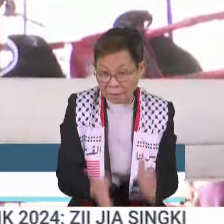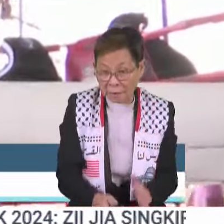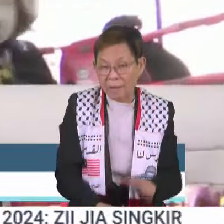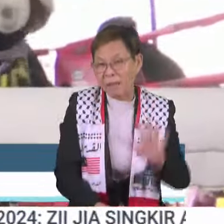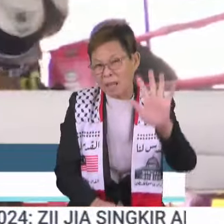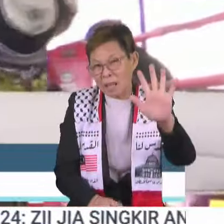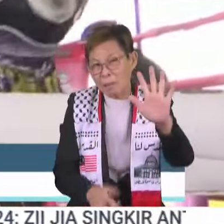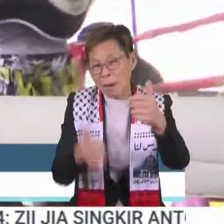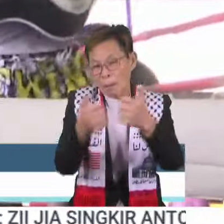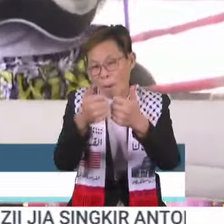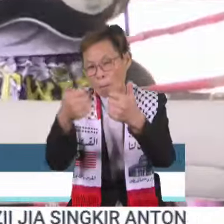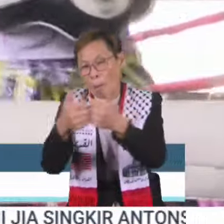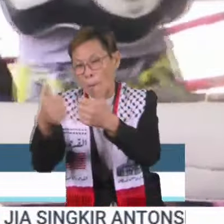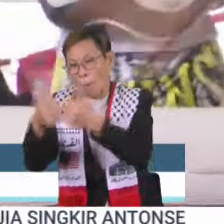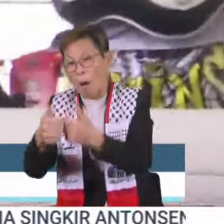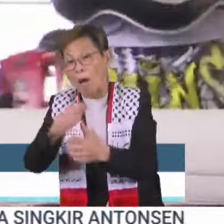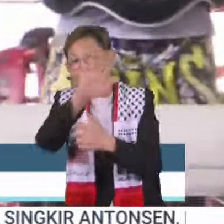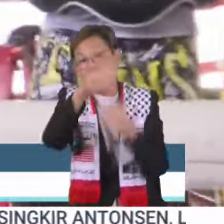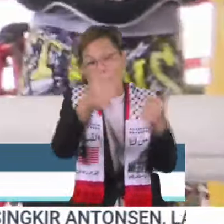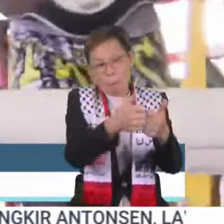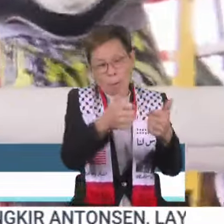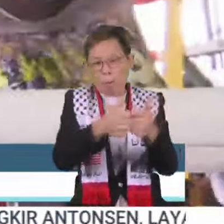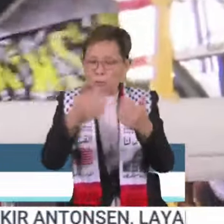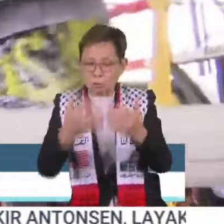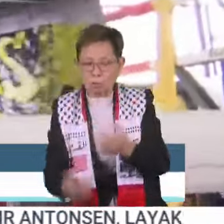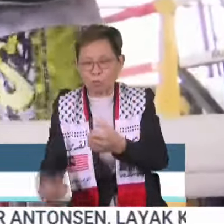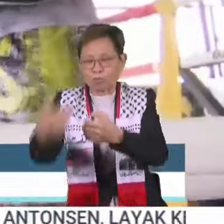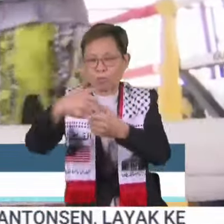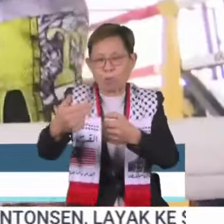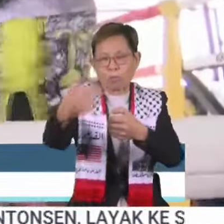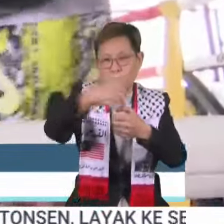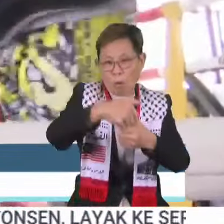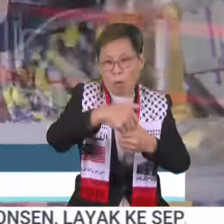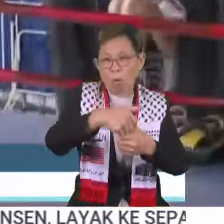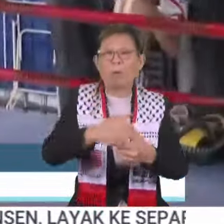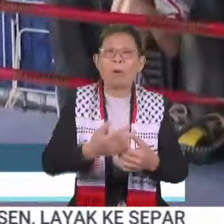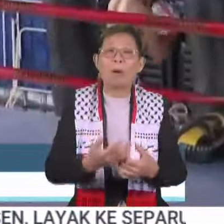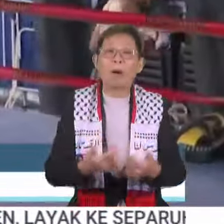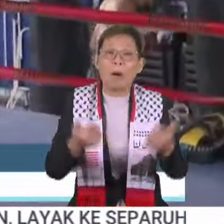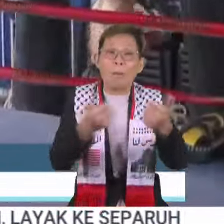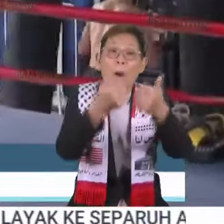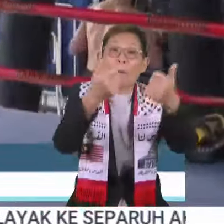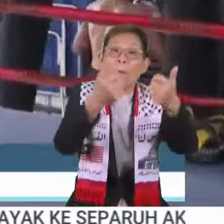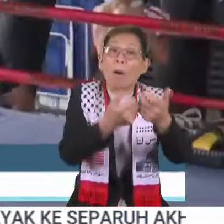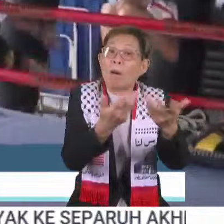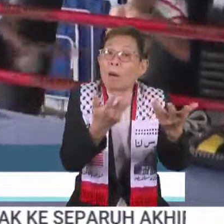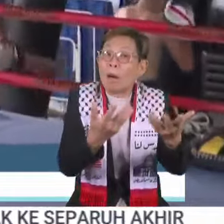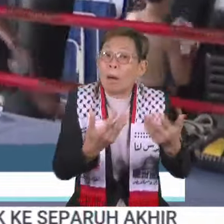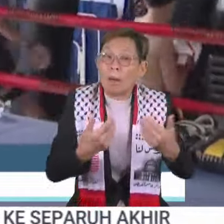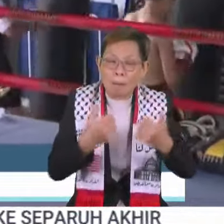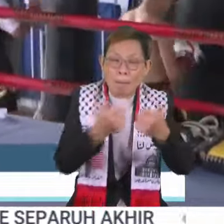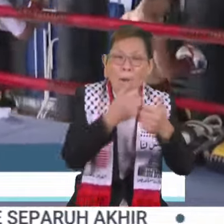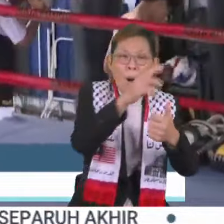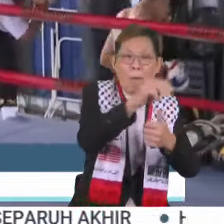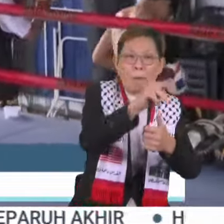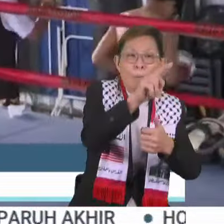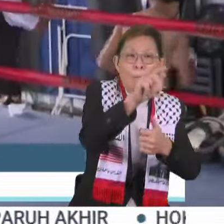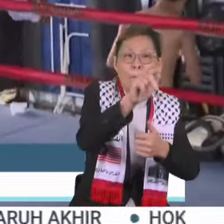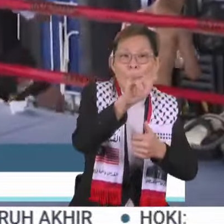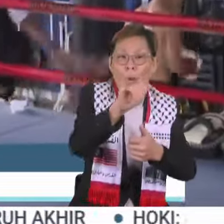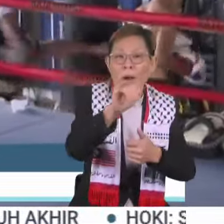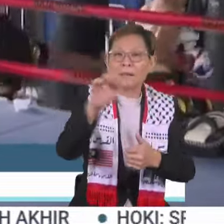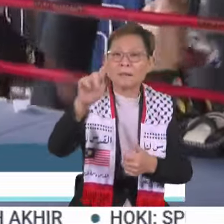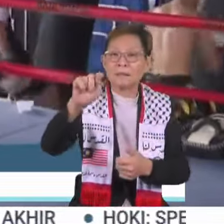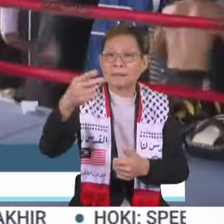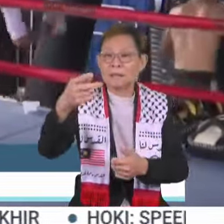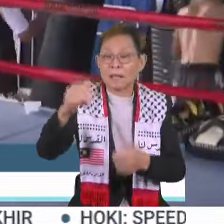5 kejohanan yang kita telah sertai. Di antaranya kejohanan Muay Thai terbuka di